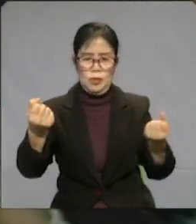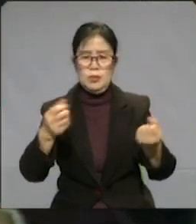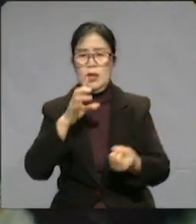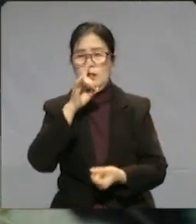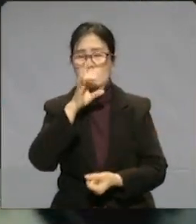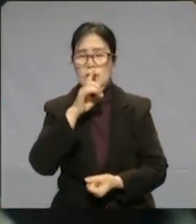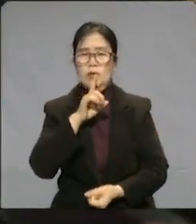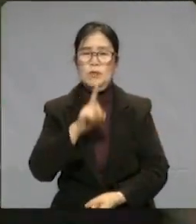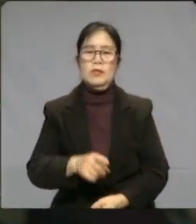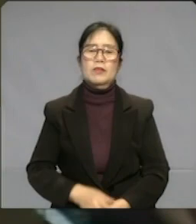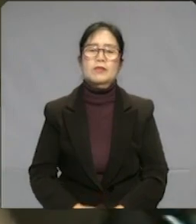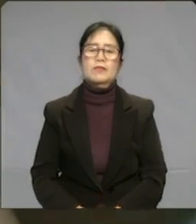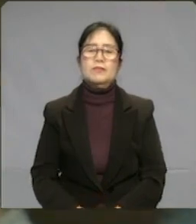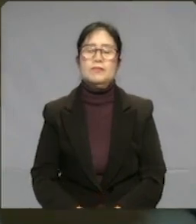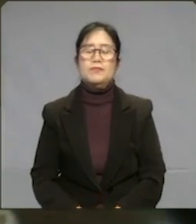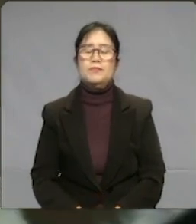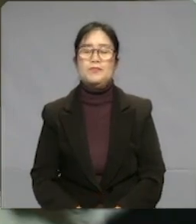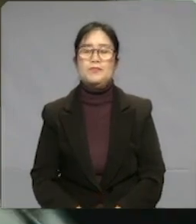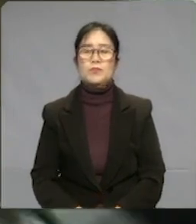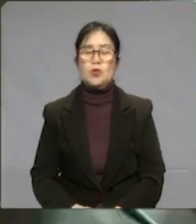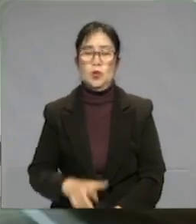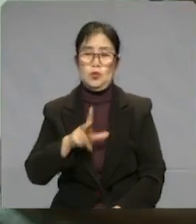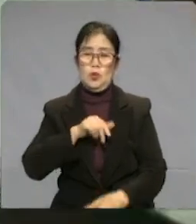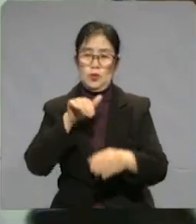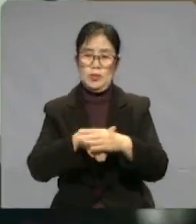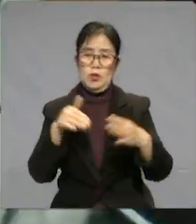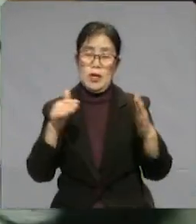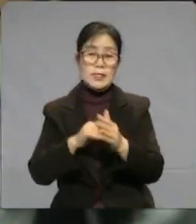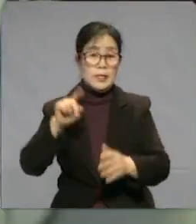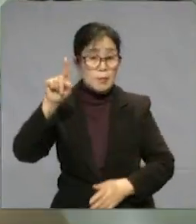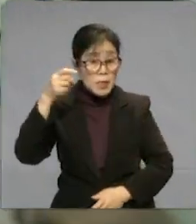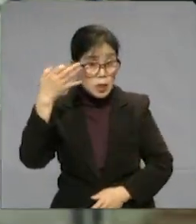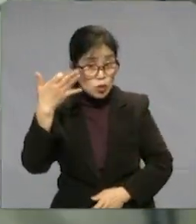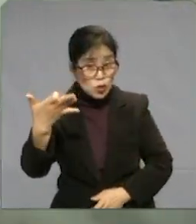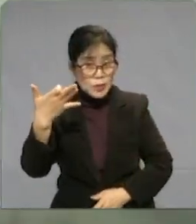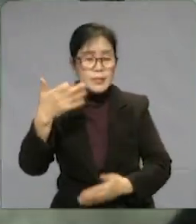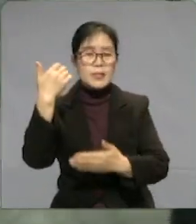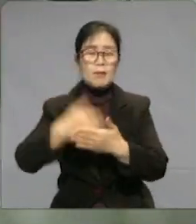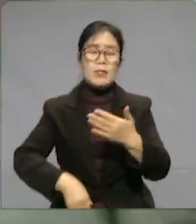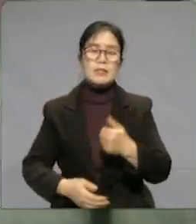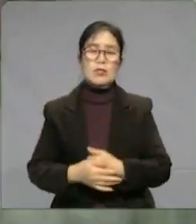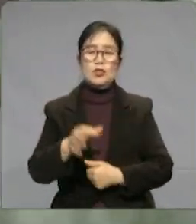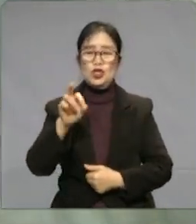된다고 강조했습니다. 이어 총선까지 119일이 남은 시점에서